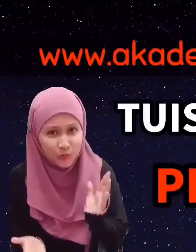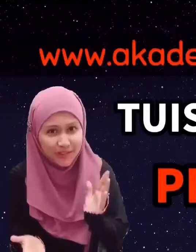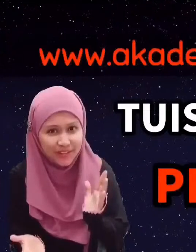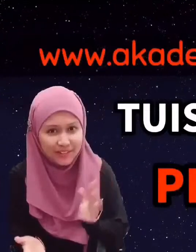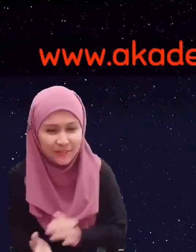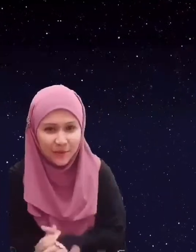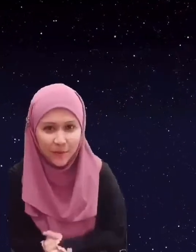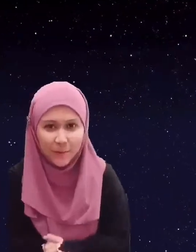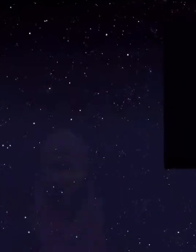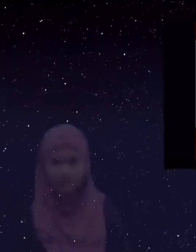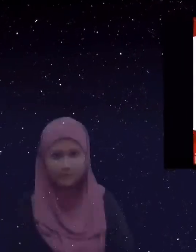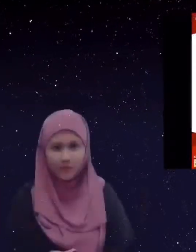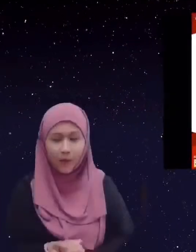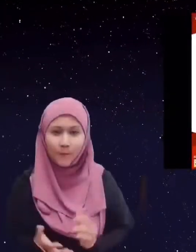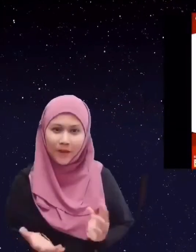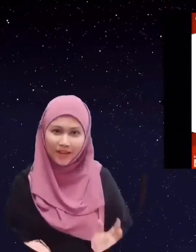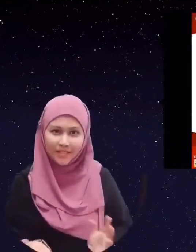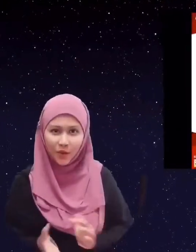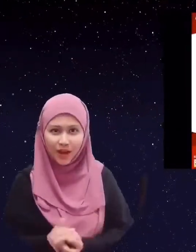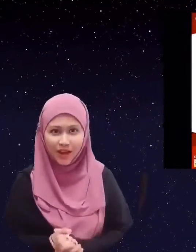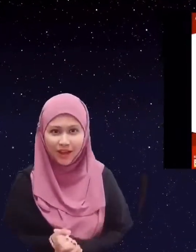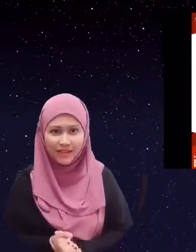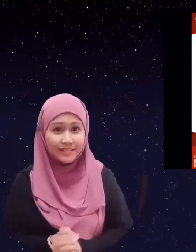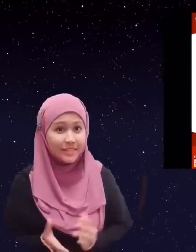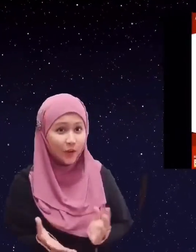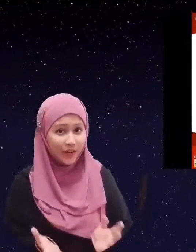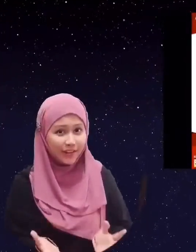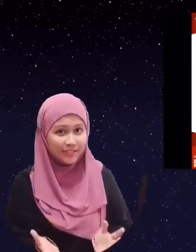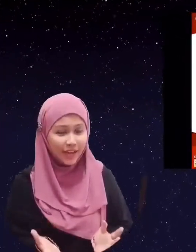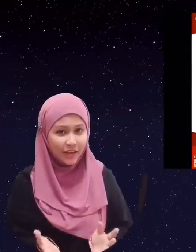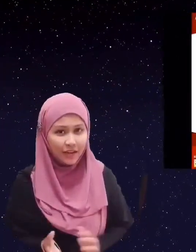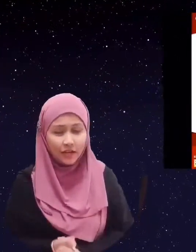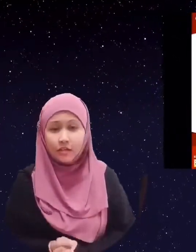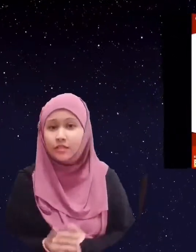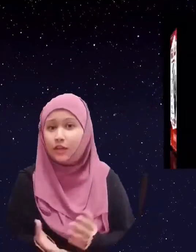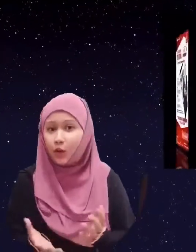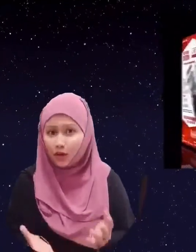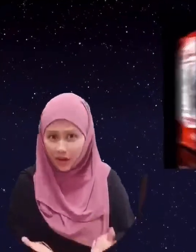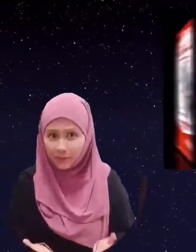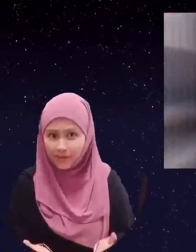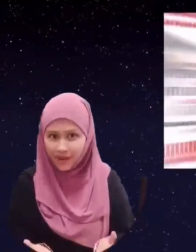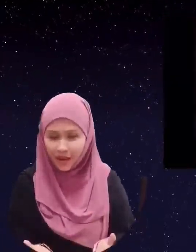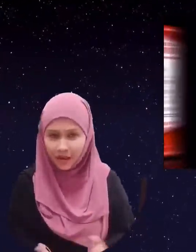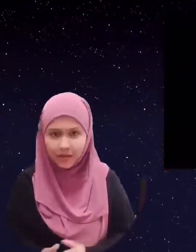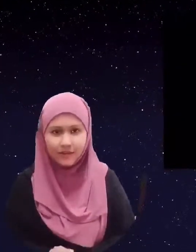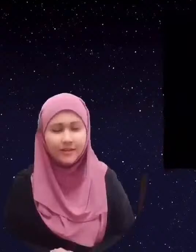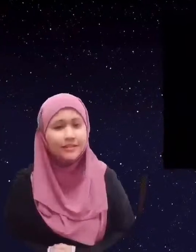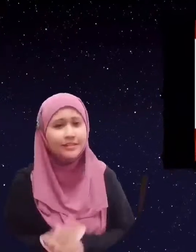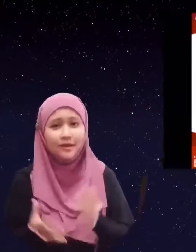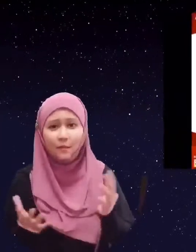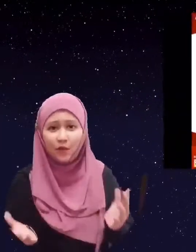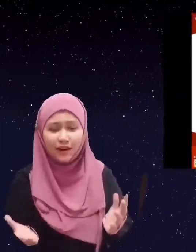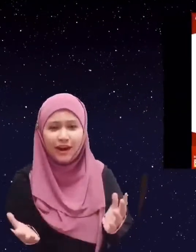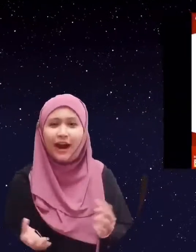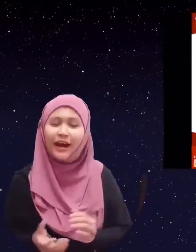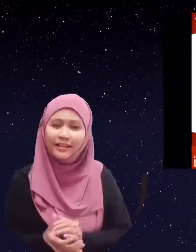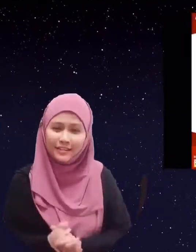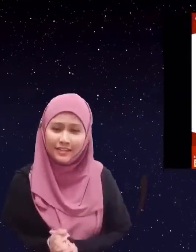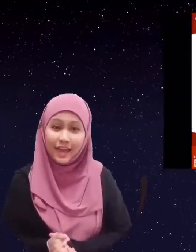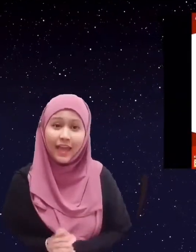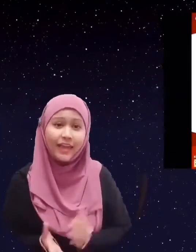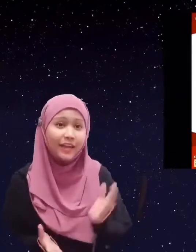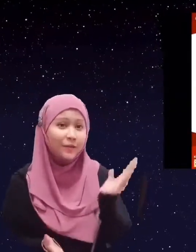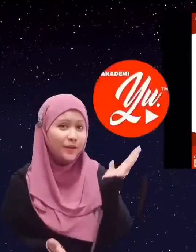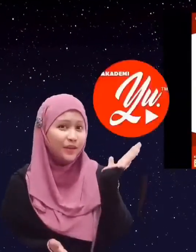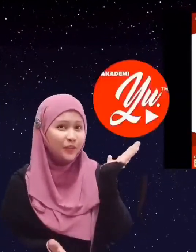percuma brush sekolah-sekolah rendah Sekolah Menengah semua